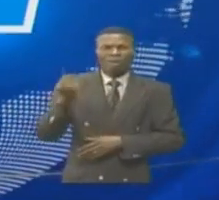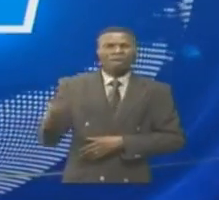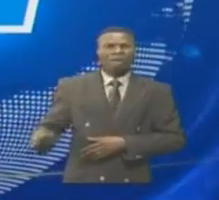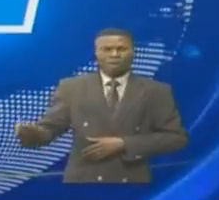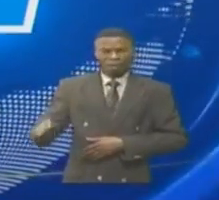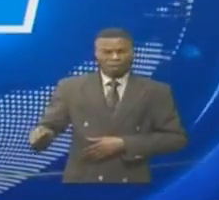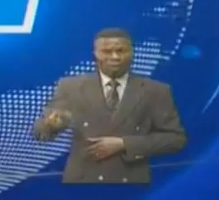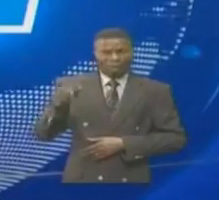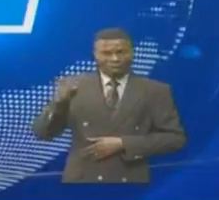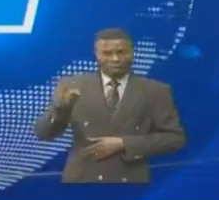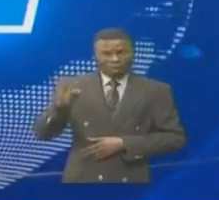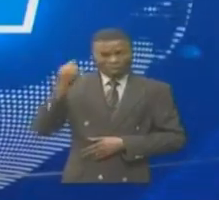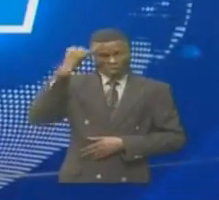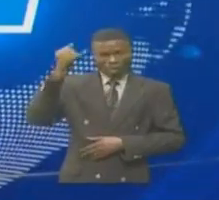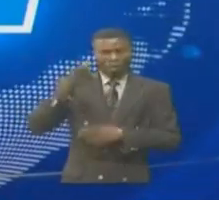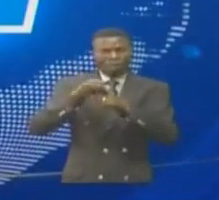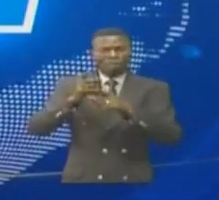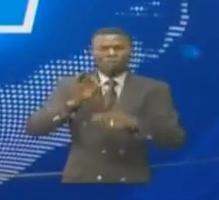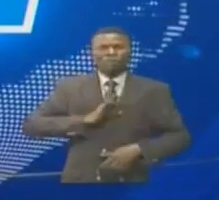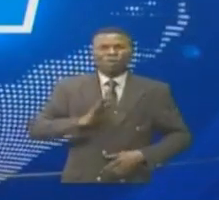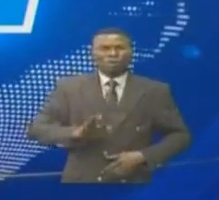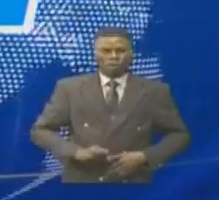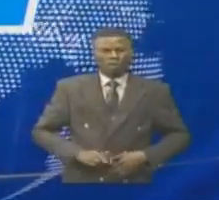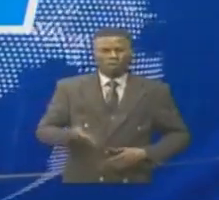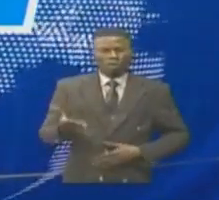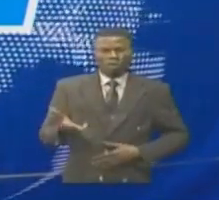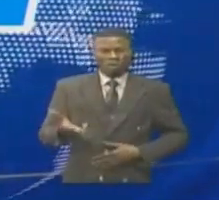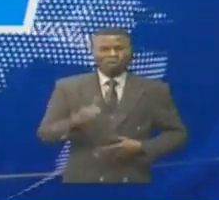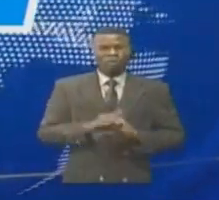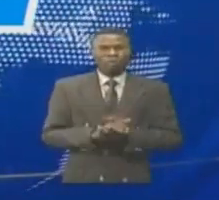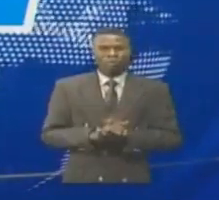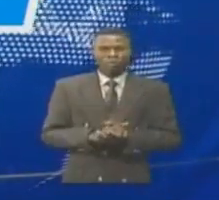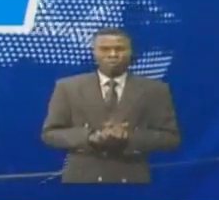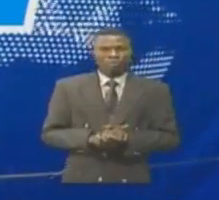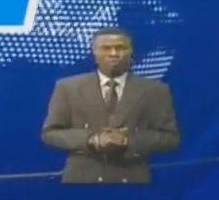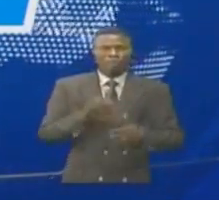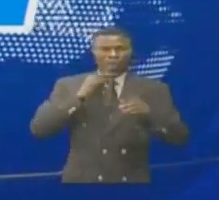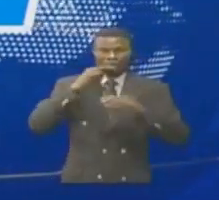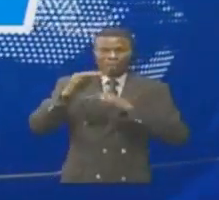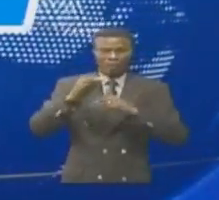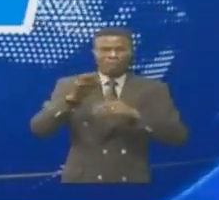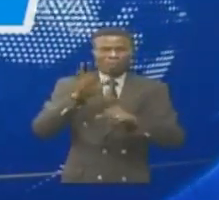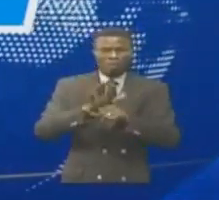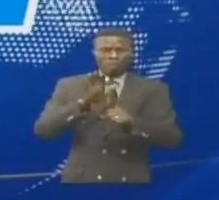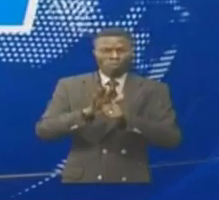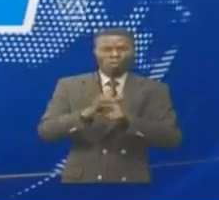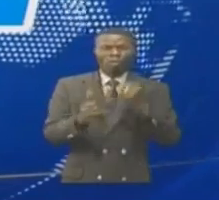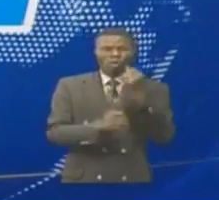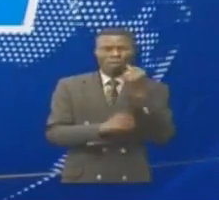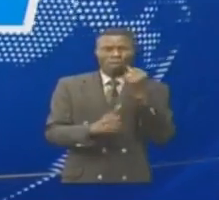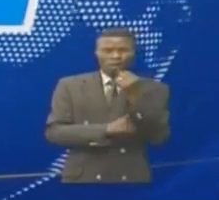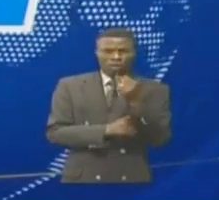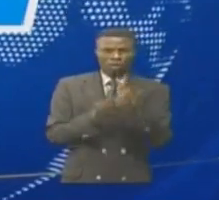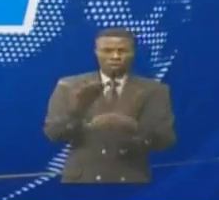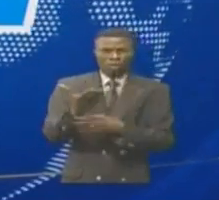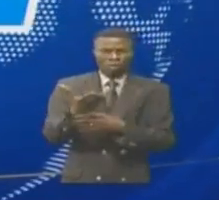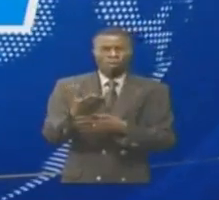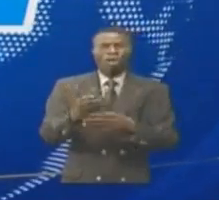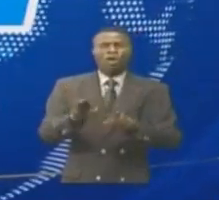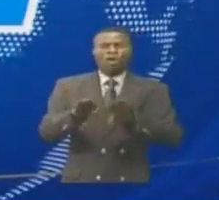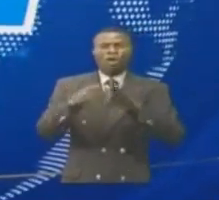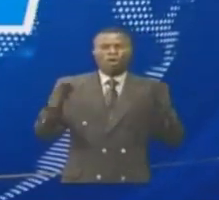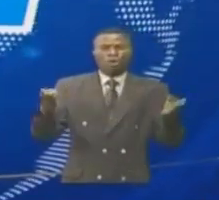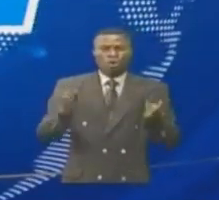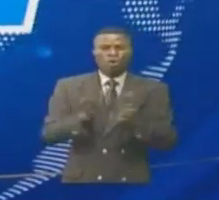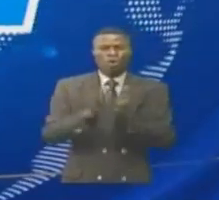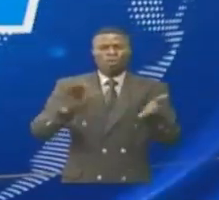cette province, initié par le chef de l'État, Félix-Antoine Tshisekedi Tshilombo. Message des différents intervenants à l'occasion du lancement officiel de